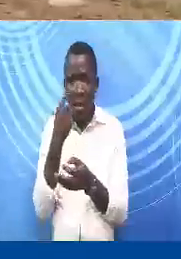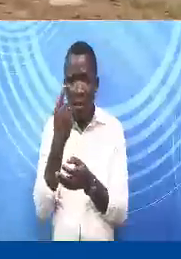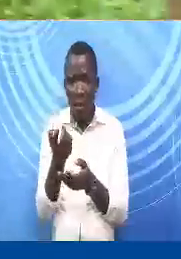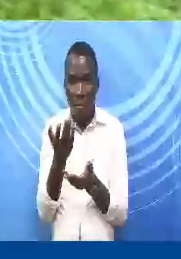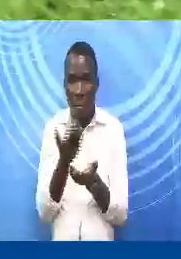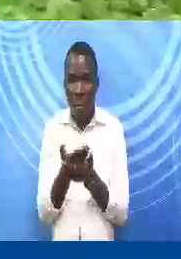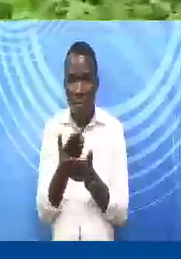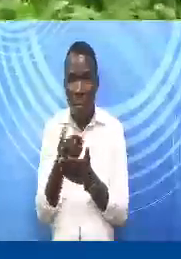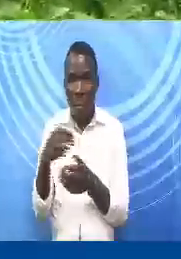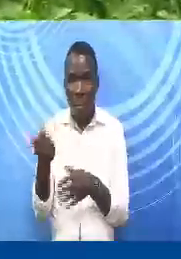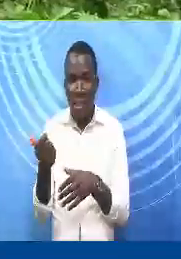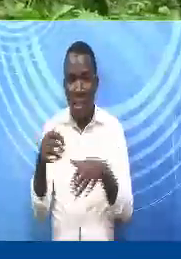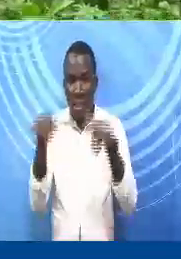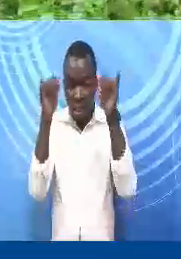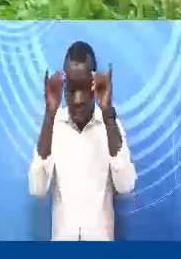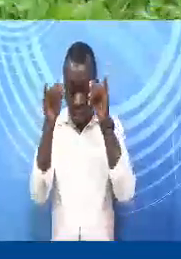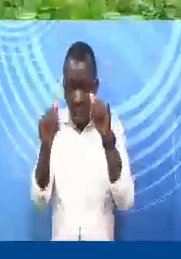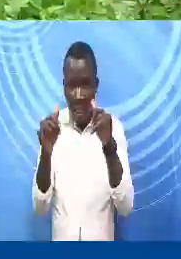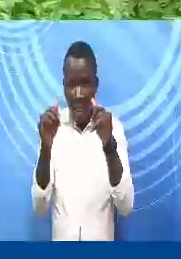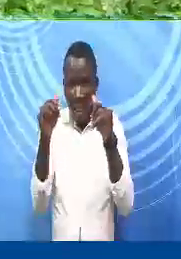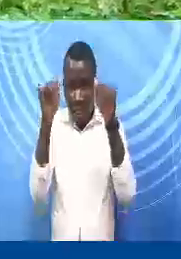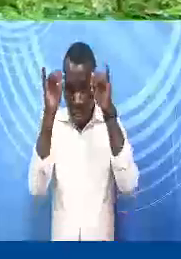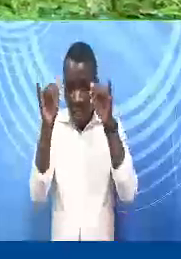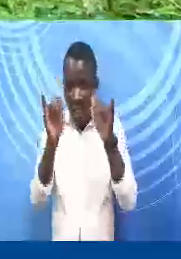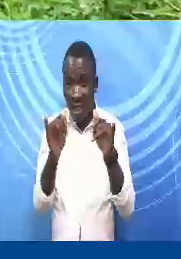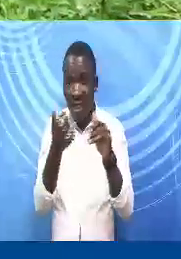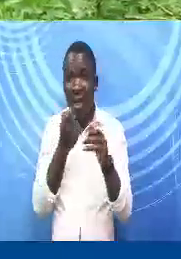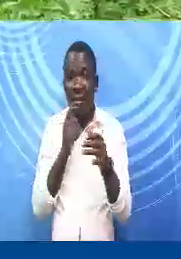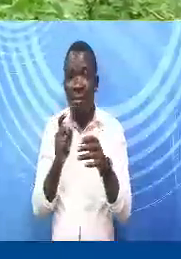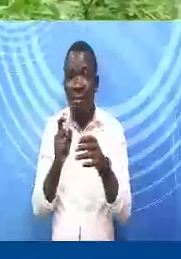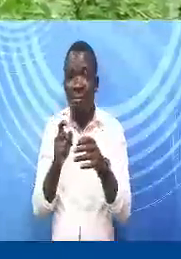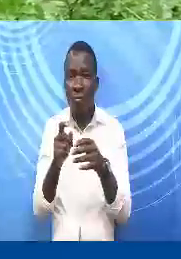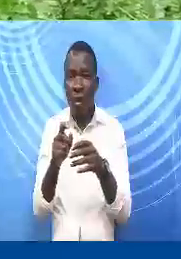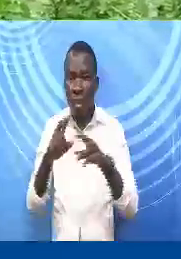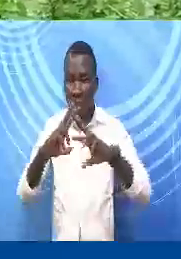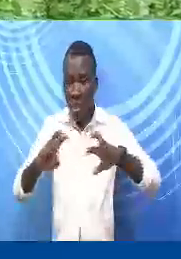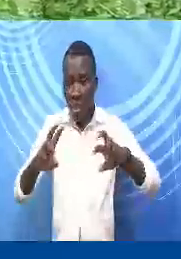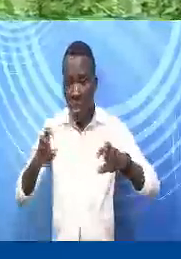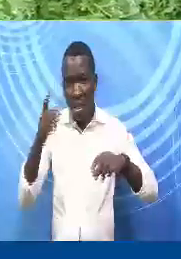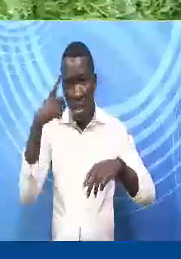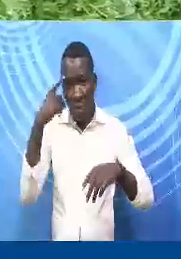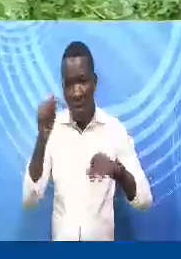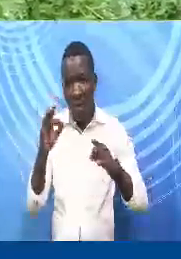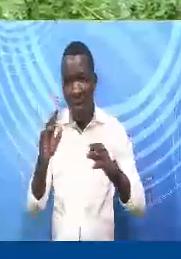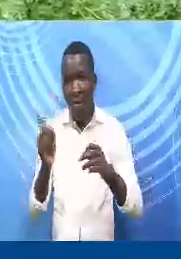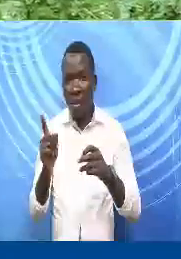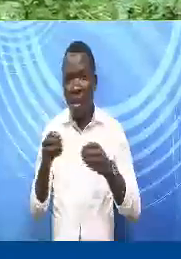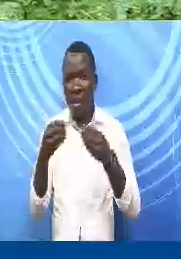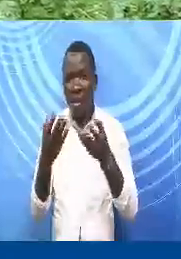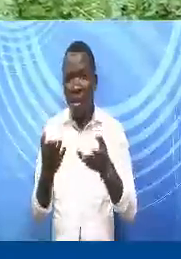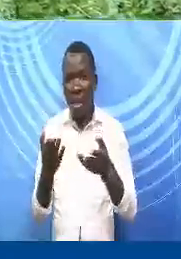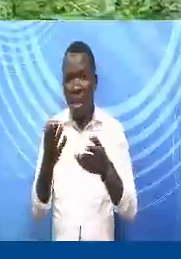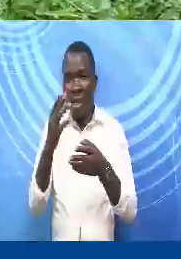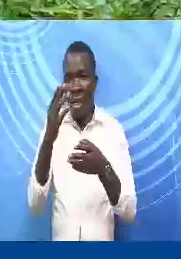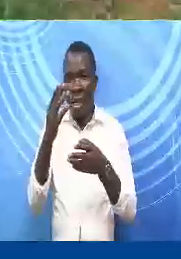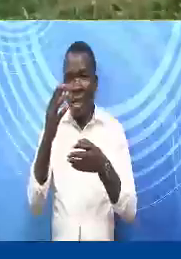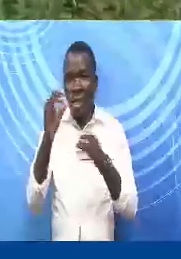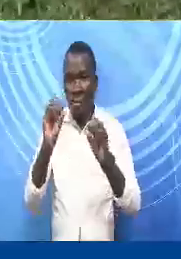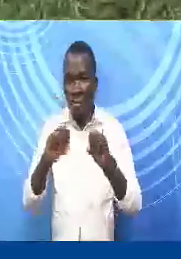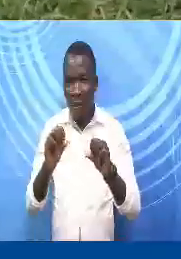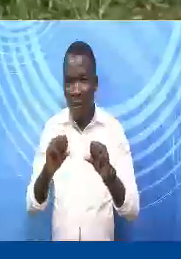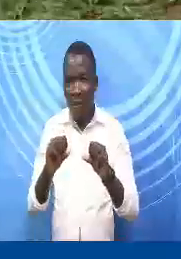ko n'izindi nka iyi nka isize zakabaye zisuzumwa hakamenyekana nimba zo zitarahumanyijwe tukaba tuzayibagezaho